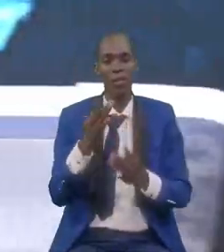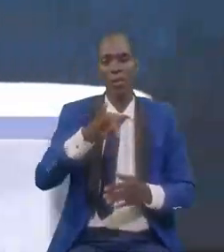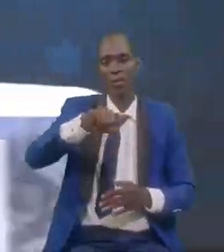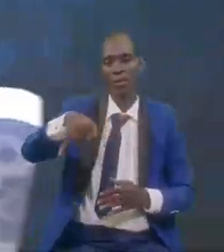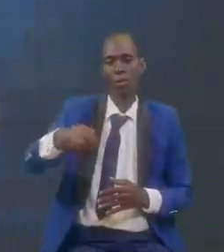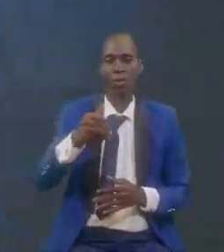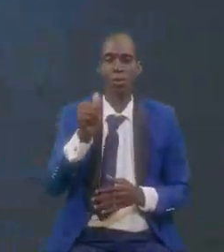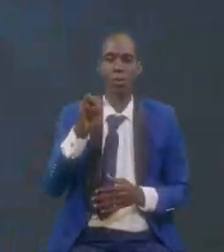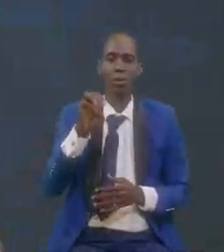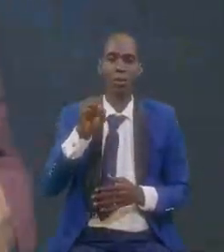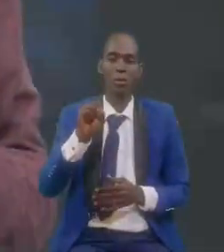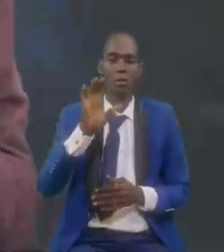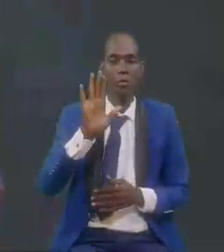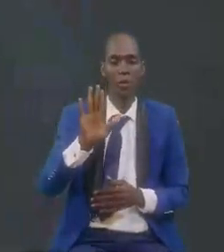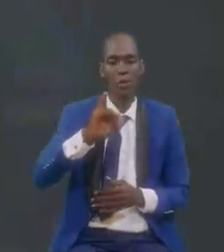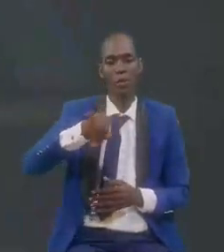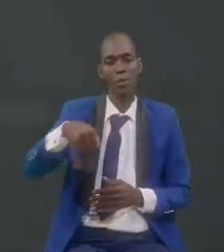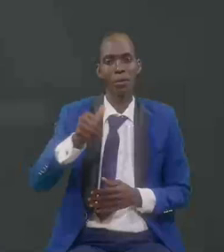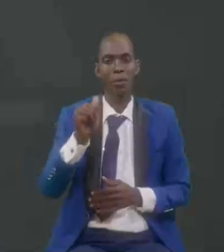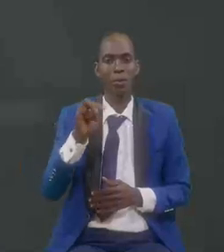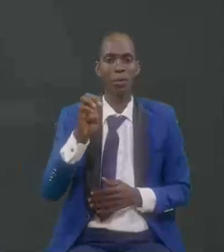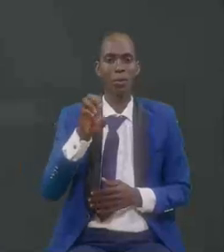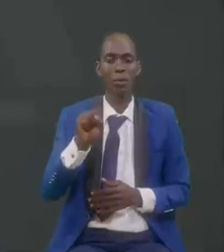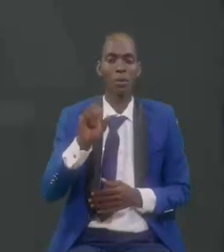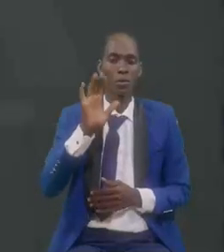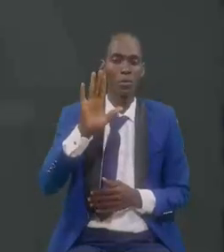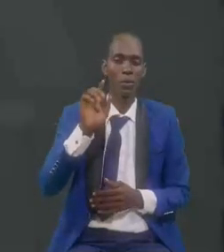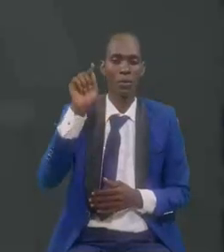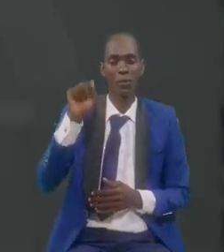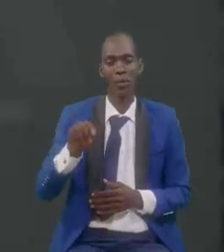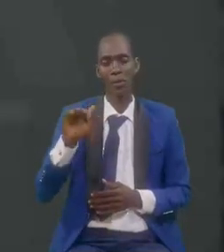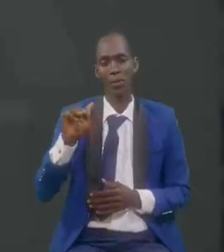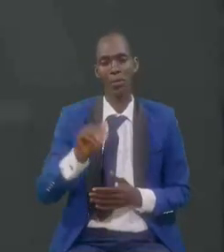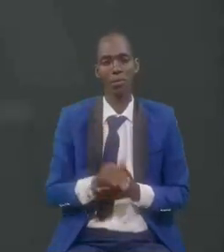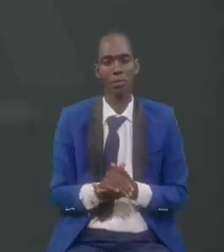Jacques 5. Jacques 5. Verset